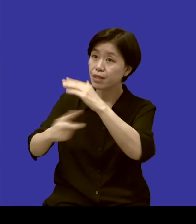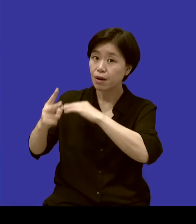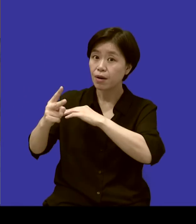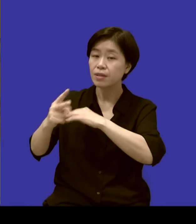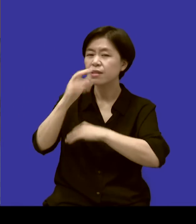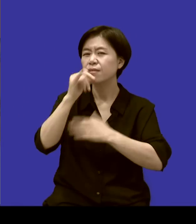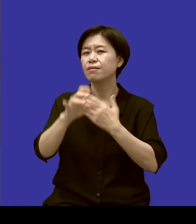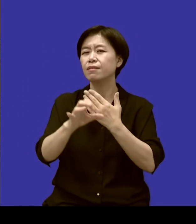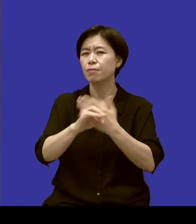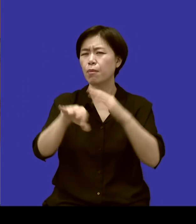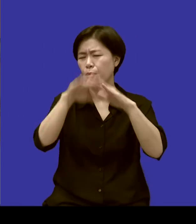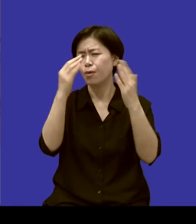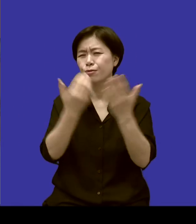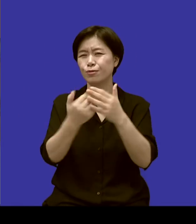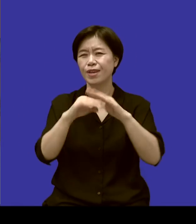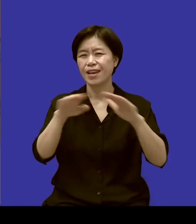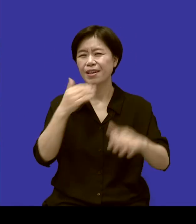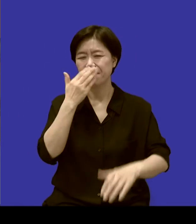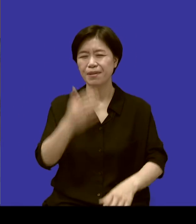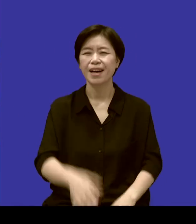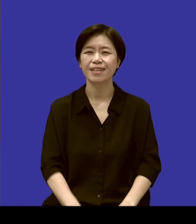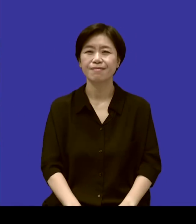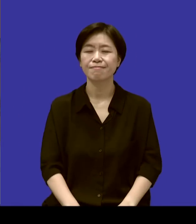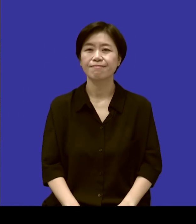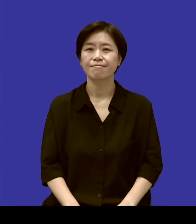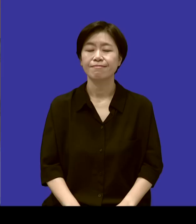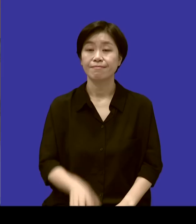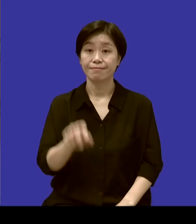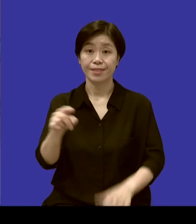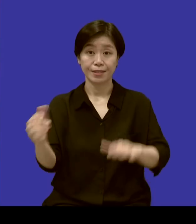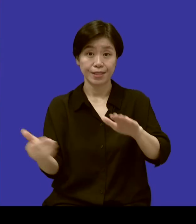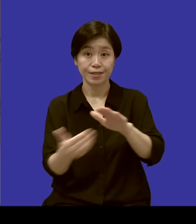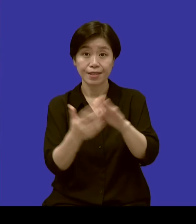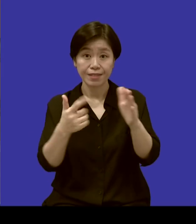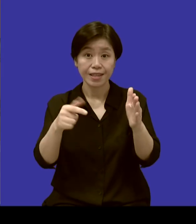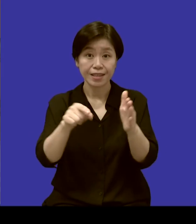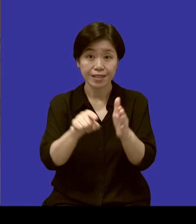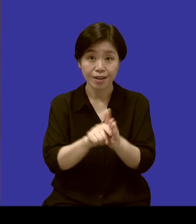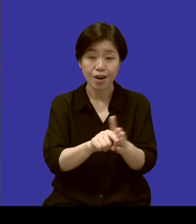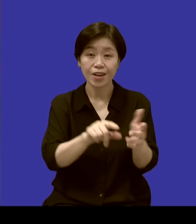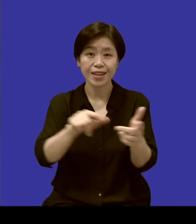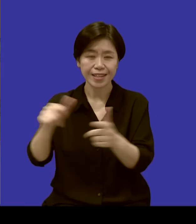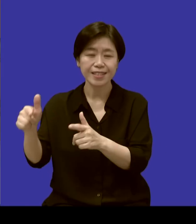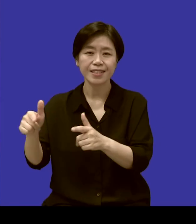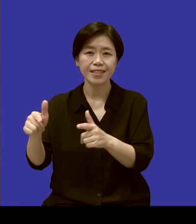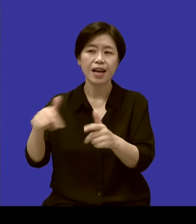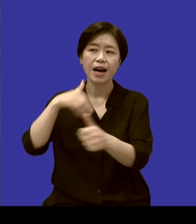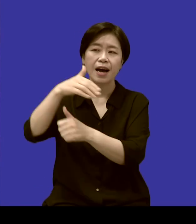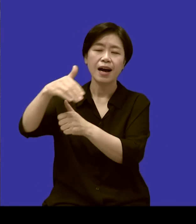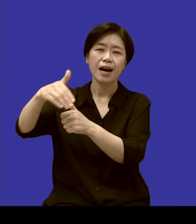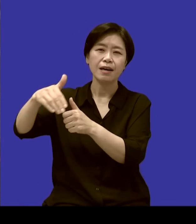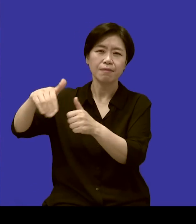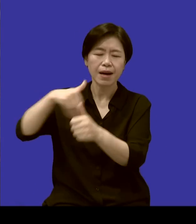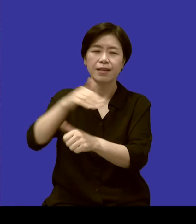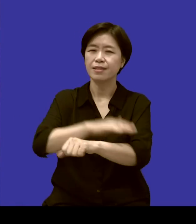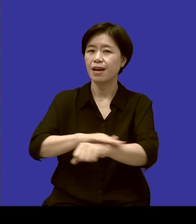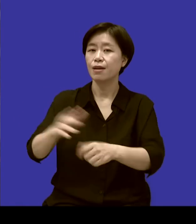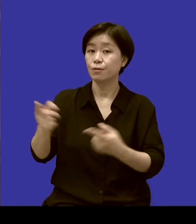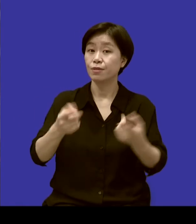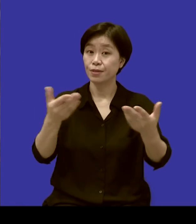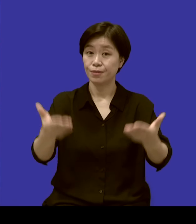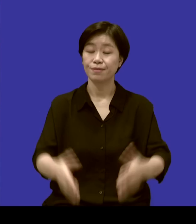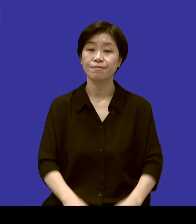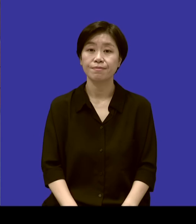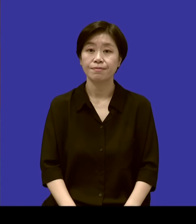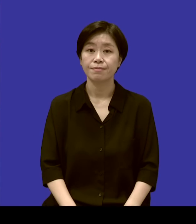것이 형통할 것 그럼요. 같아요. 예. 그 비전을 또 이루기 위한 여러 가지를 하나님이 또 뗐다 붙였다 하시잖아요. 네, 그죠? 네. 저는 오늘